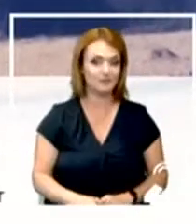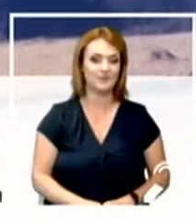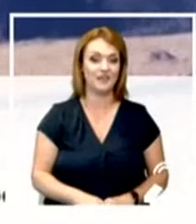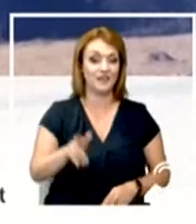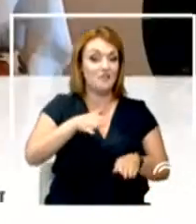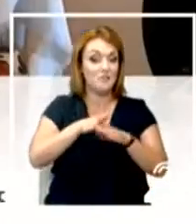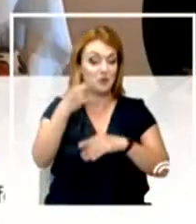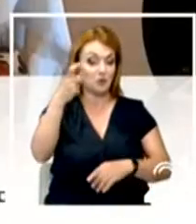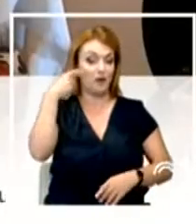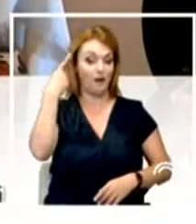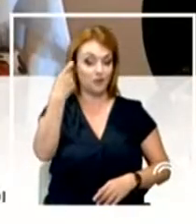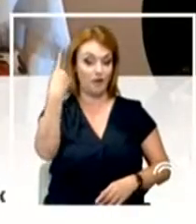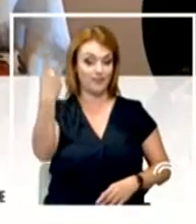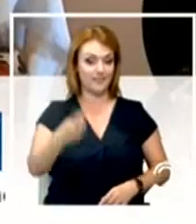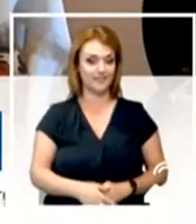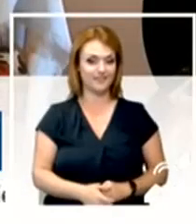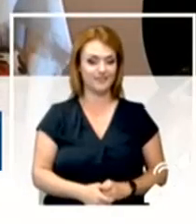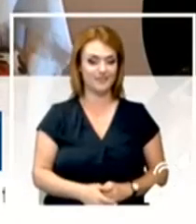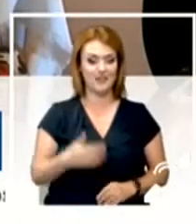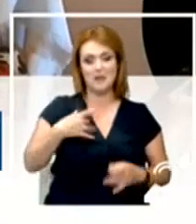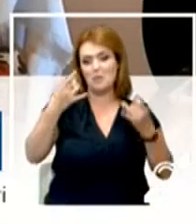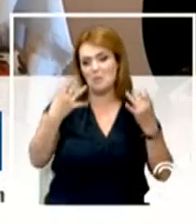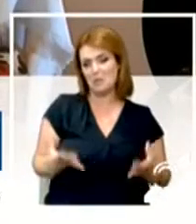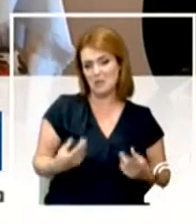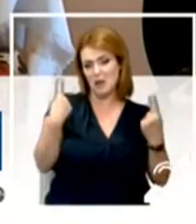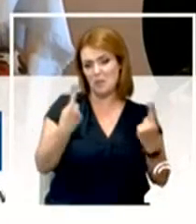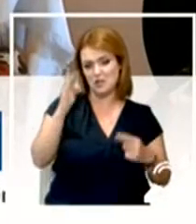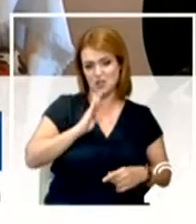101 ani. Una donna semplice,